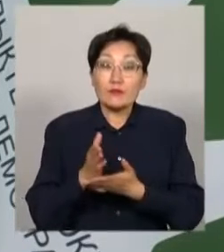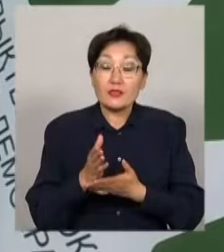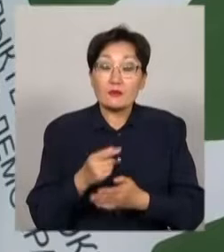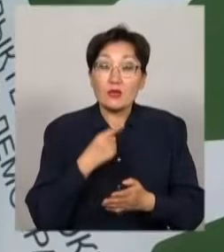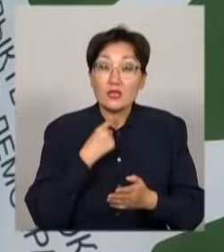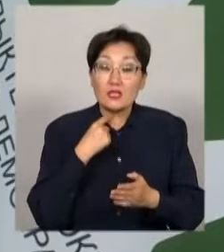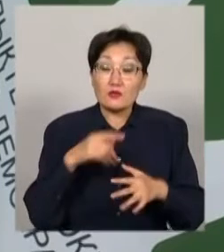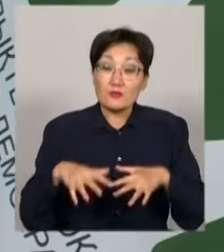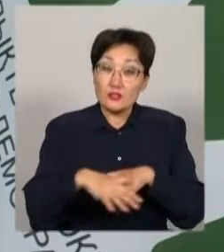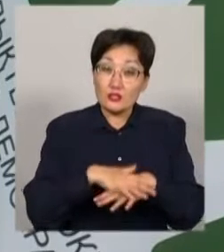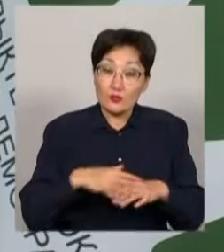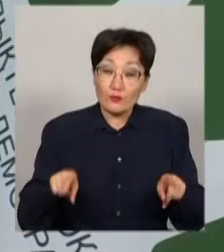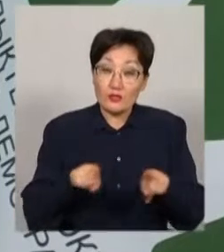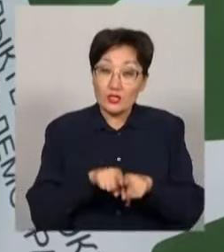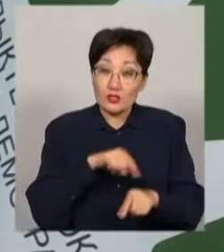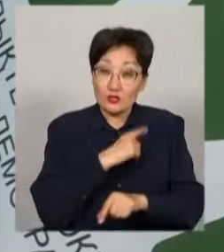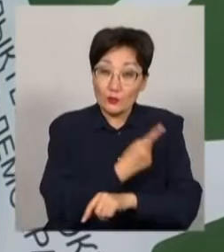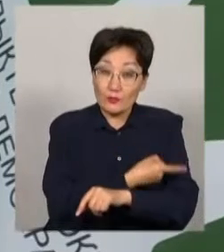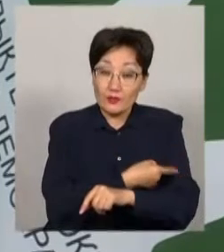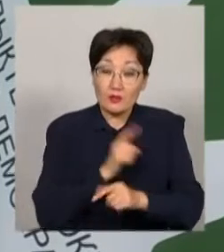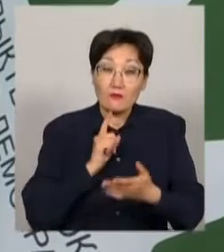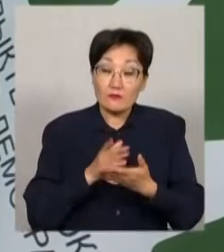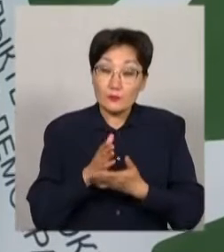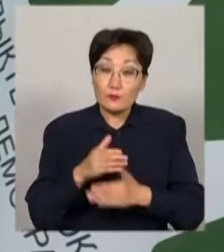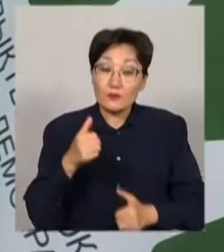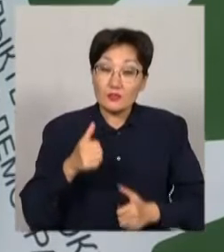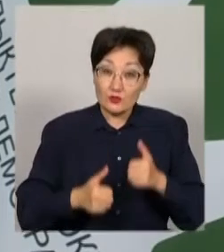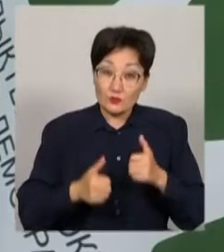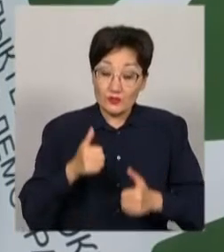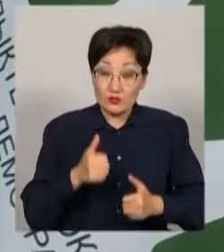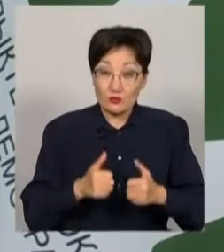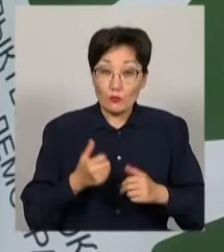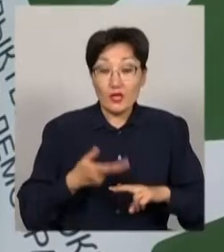населения. Это также усиливает политическую конкуренцию. Поэтому